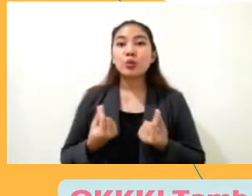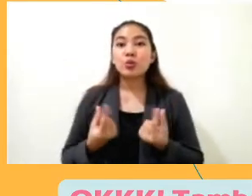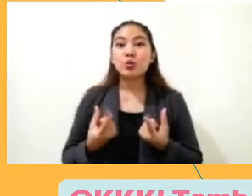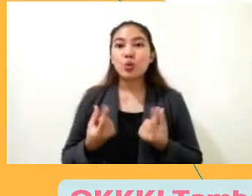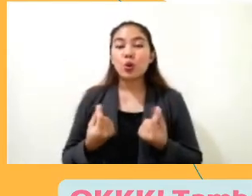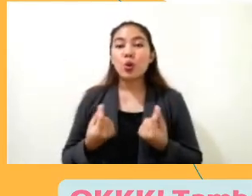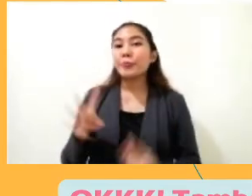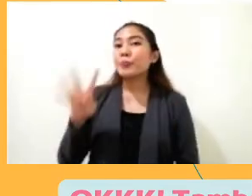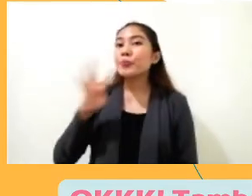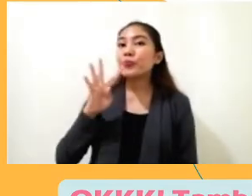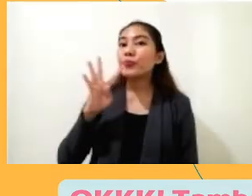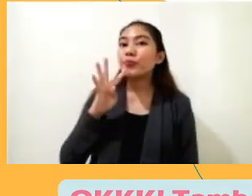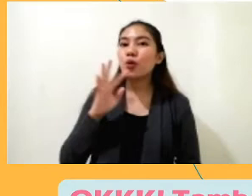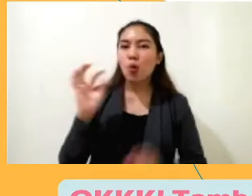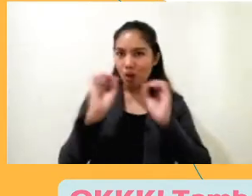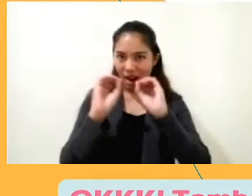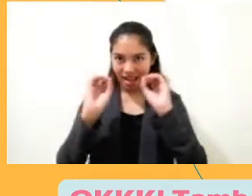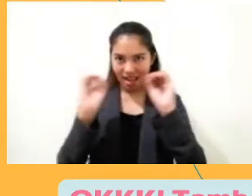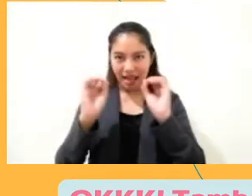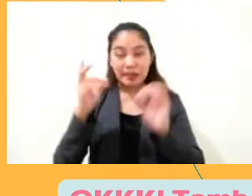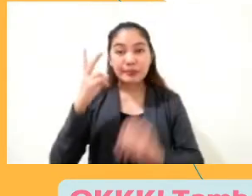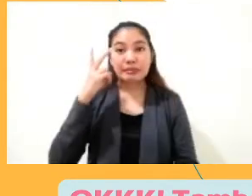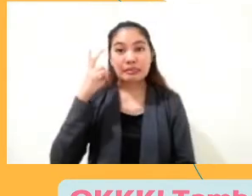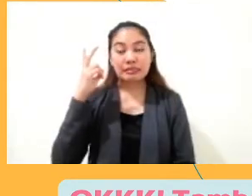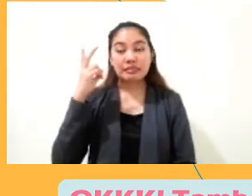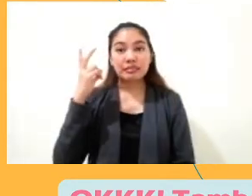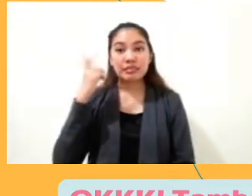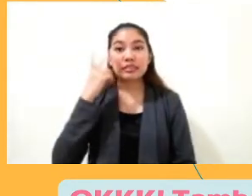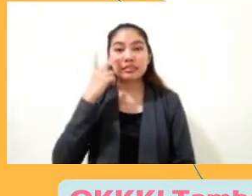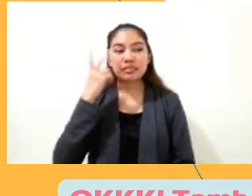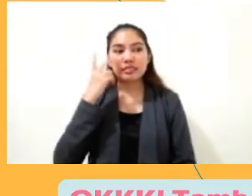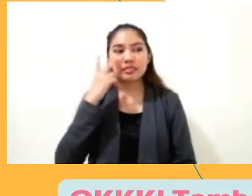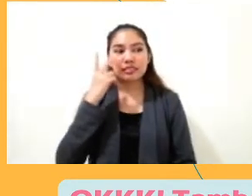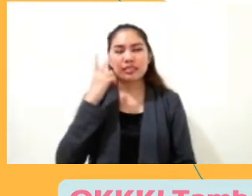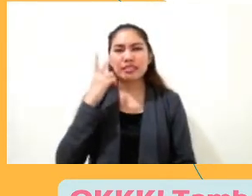salita. Tingnan nyo kung ano na yung itsura niya.